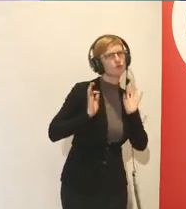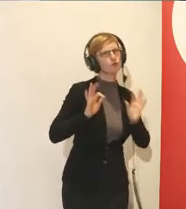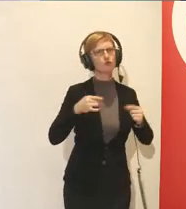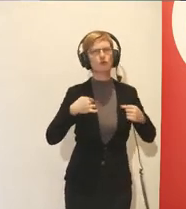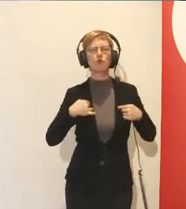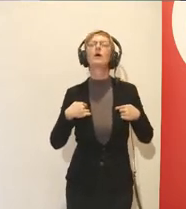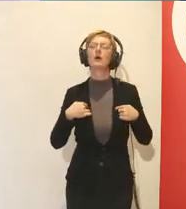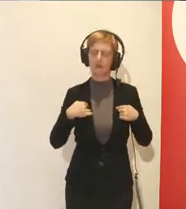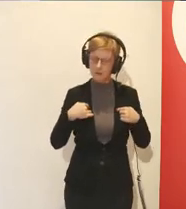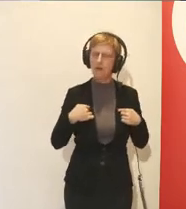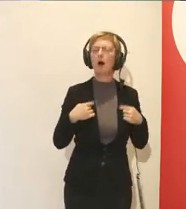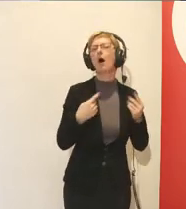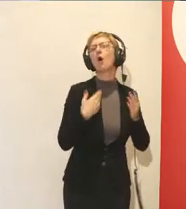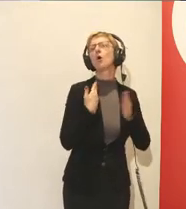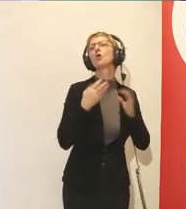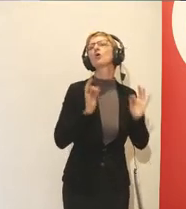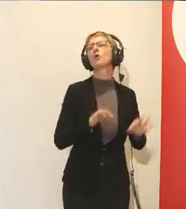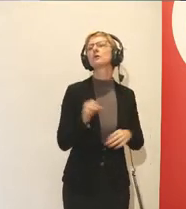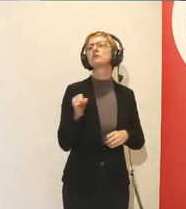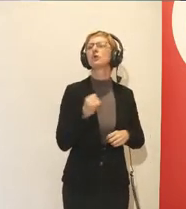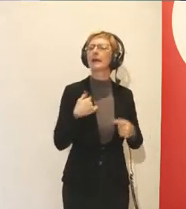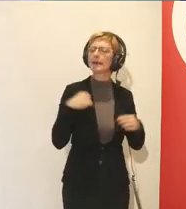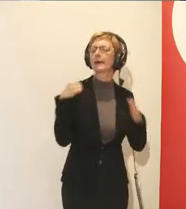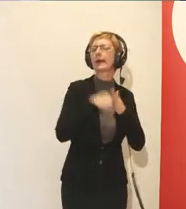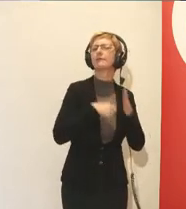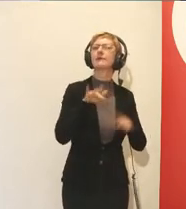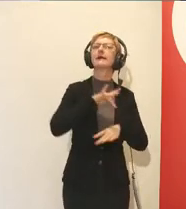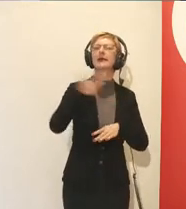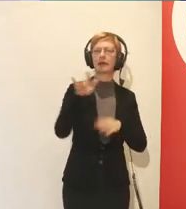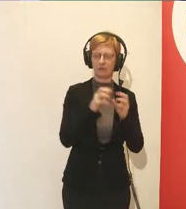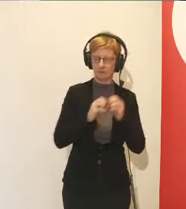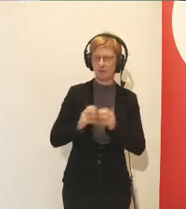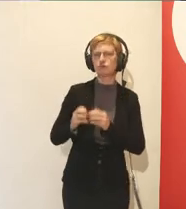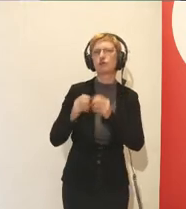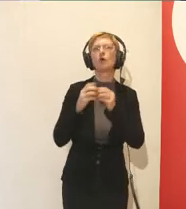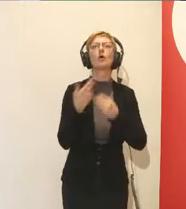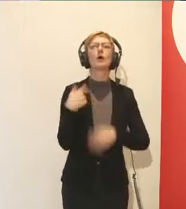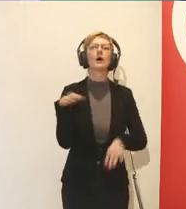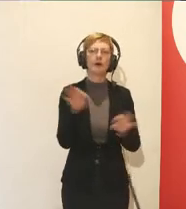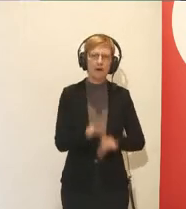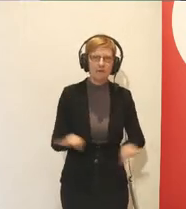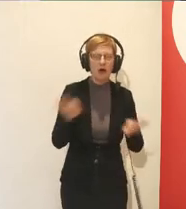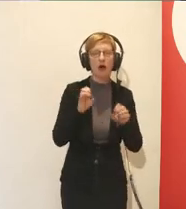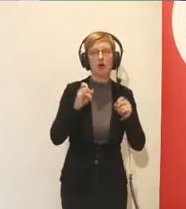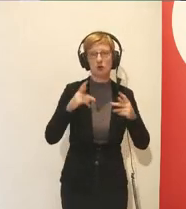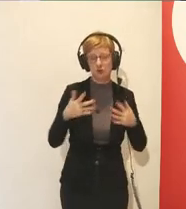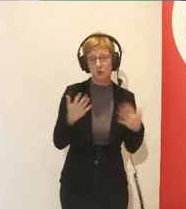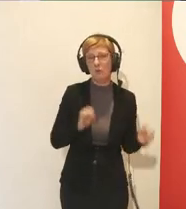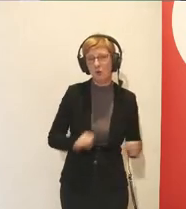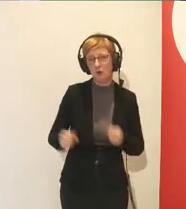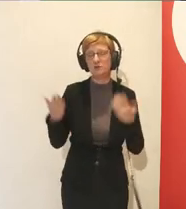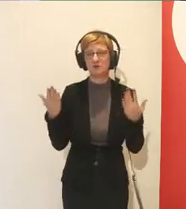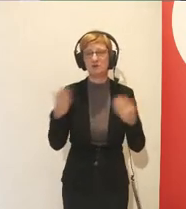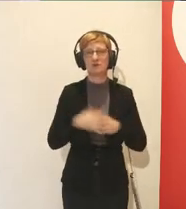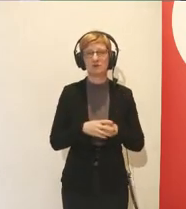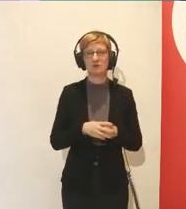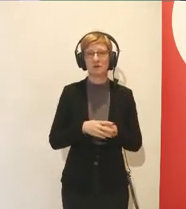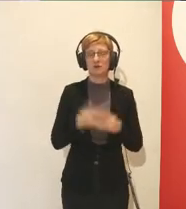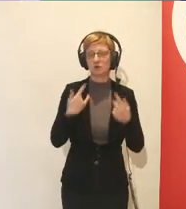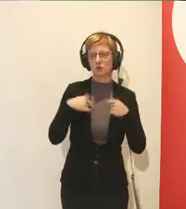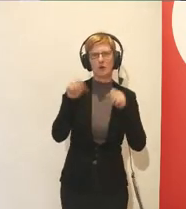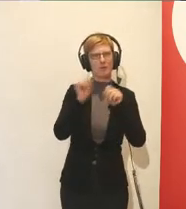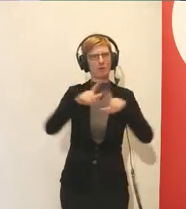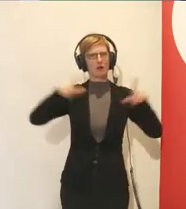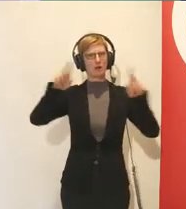ja angeblich gegen die verschwörung kämpfe und das ist eben genau so der gefahr dass in diesem weltbild sehen diese menschen sich nicht als